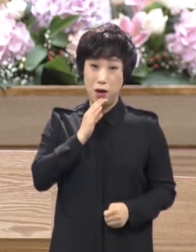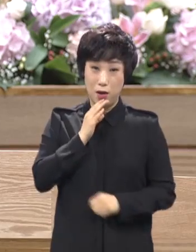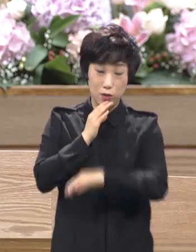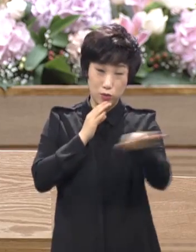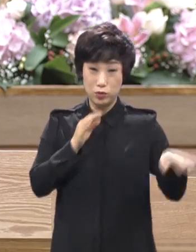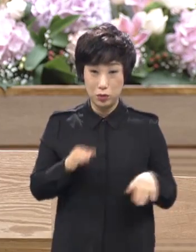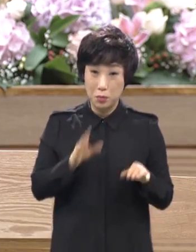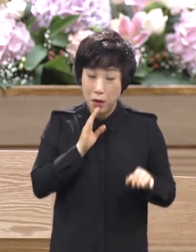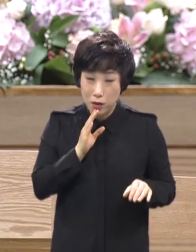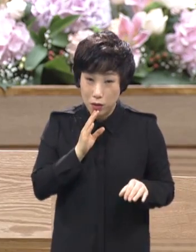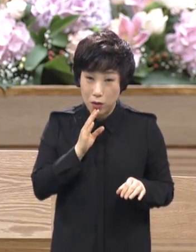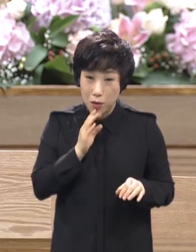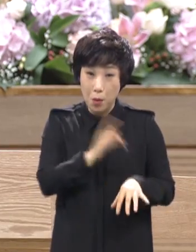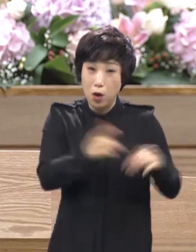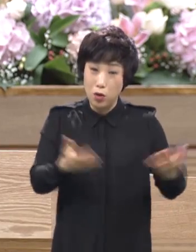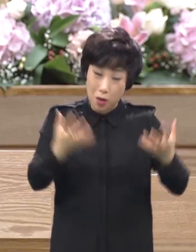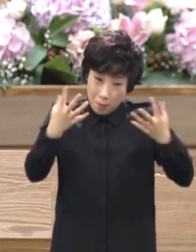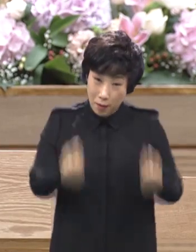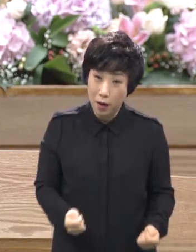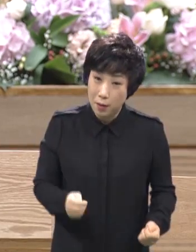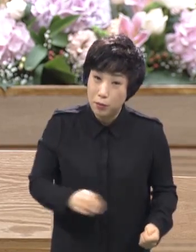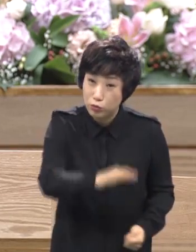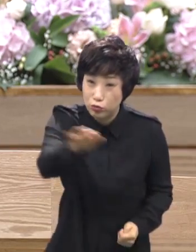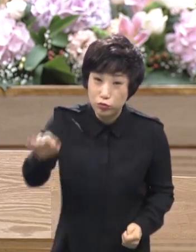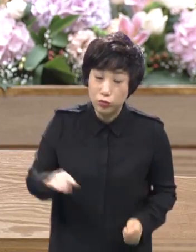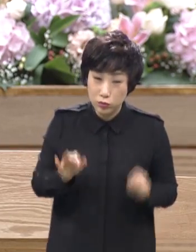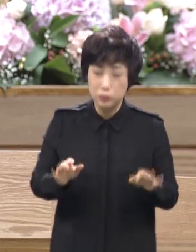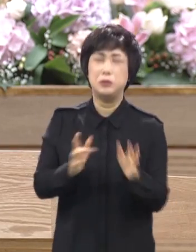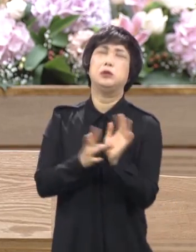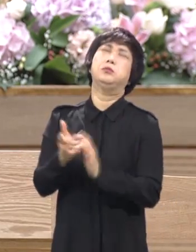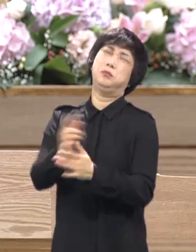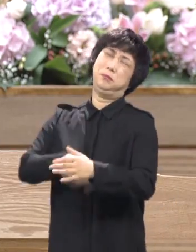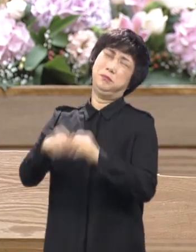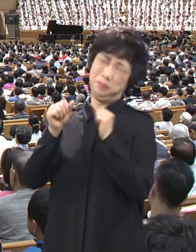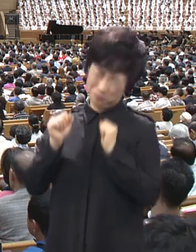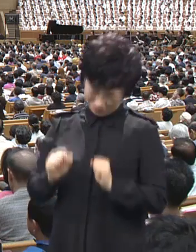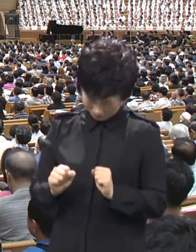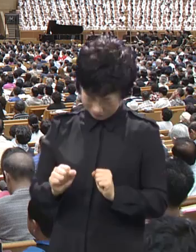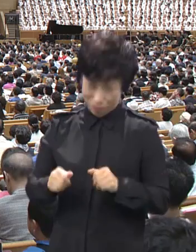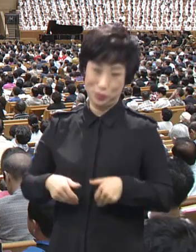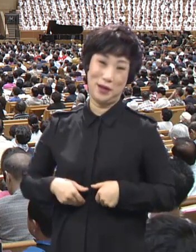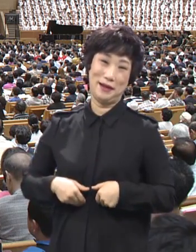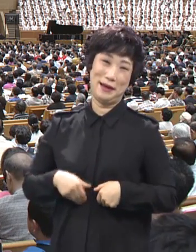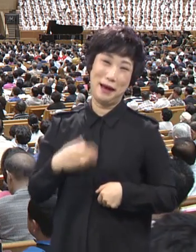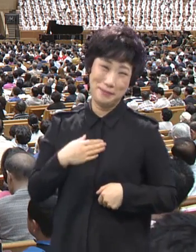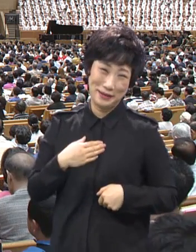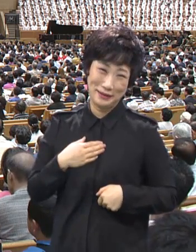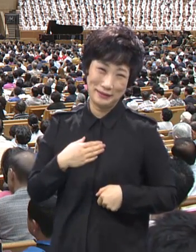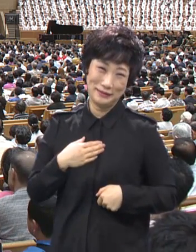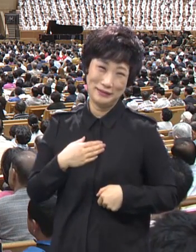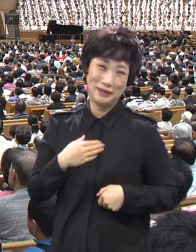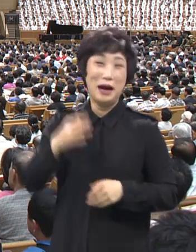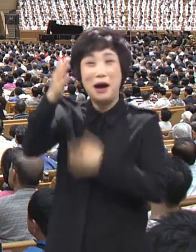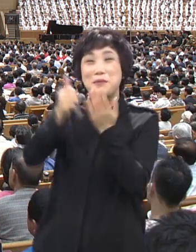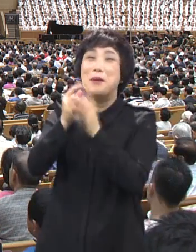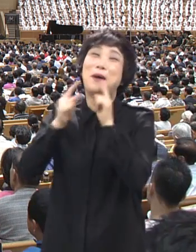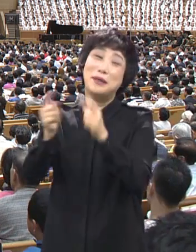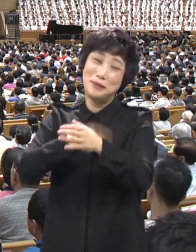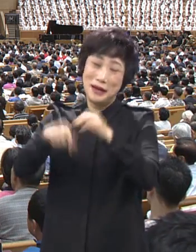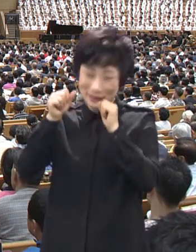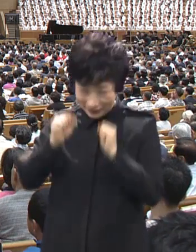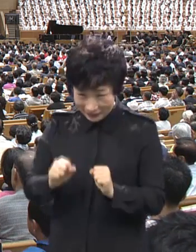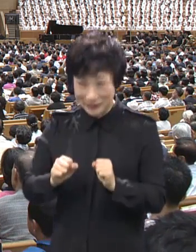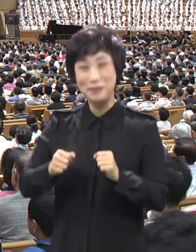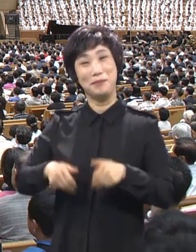역사한다. 우리는 그래서 예수 안에 있어야 된다. 그래서 말씀 안에 있어야